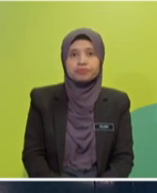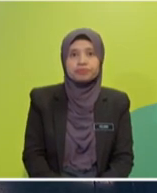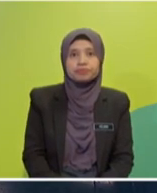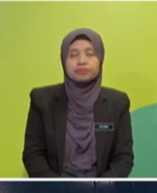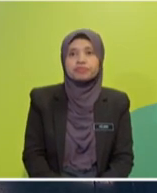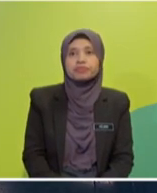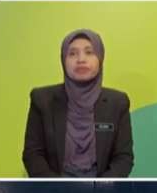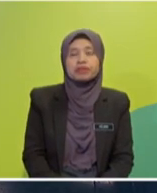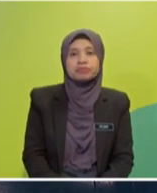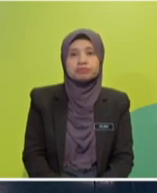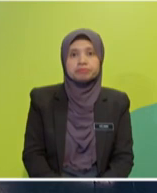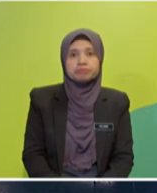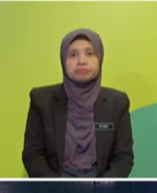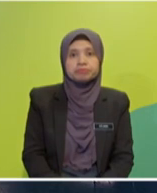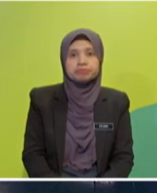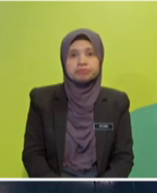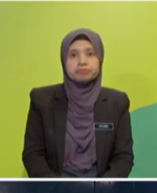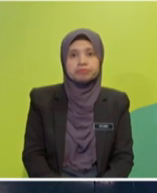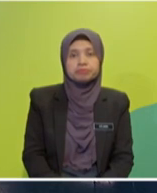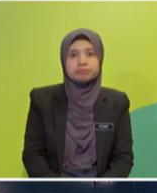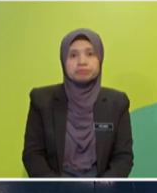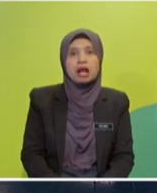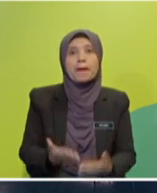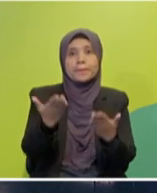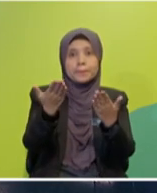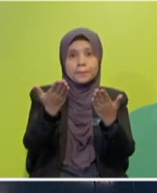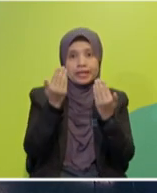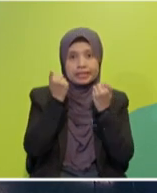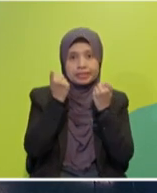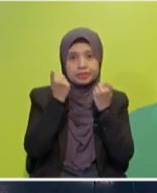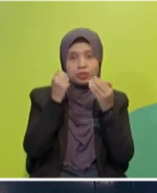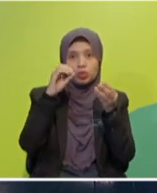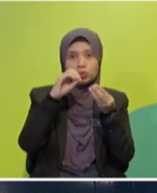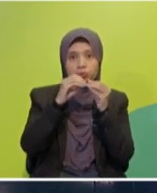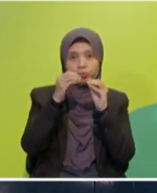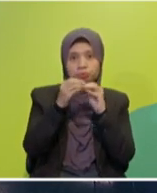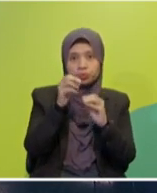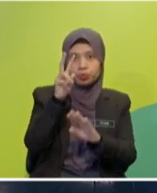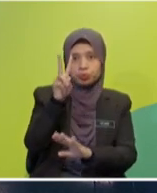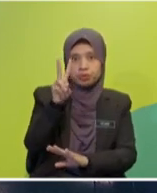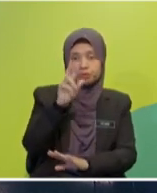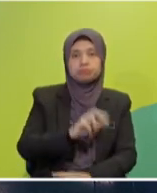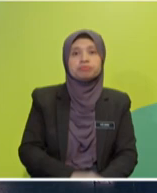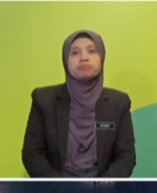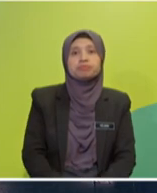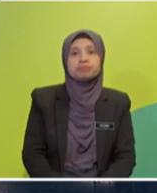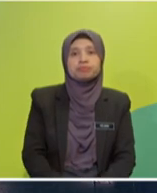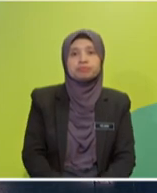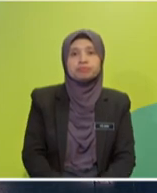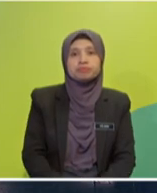Betul tak, kawan-kawan, anak-anak di rumah? Mari. Yang kedua, perkataan kita, lirik kita